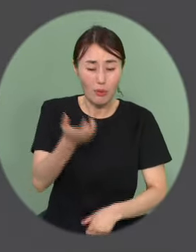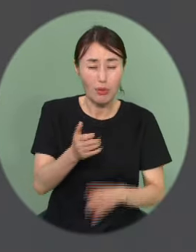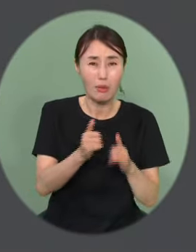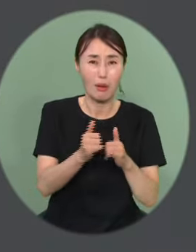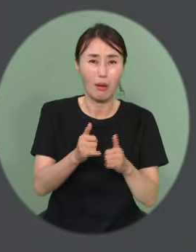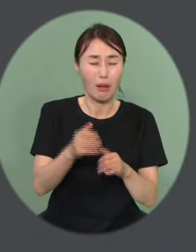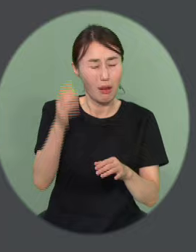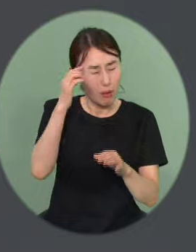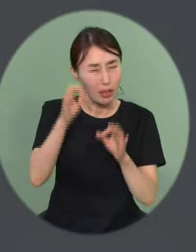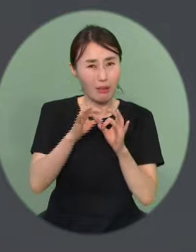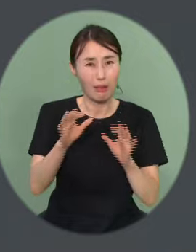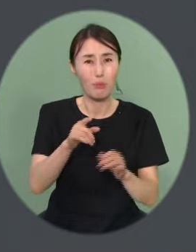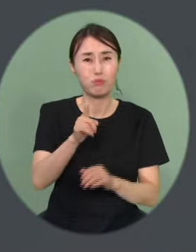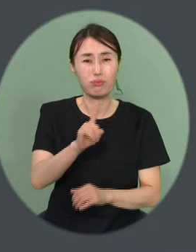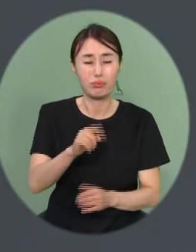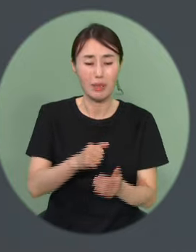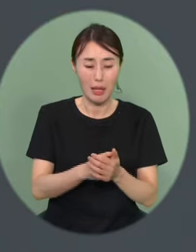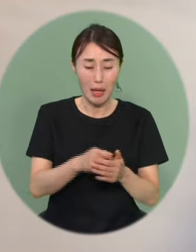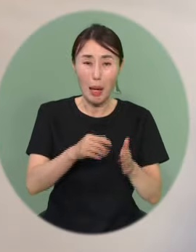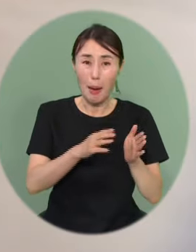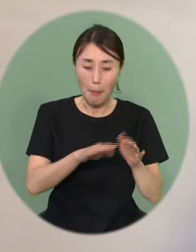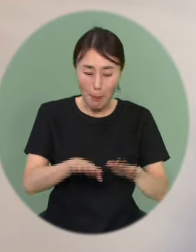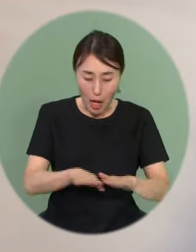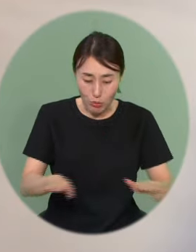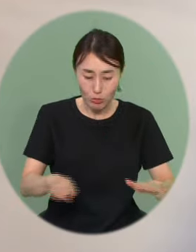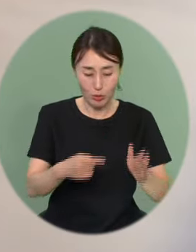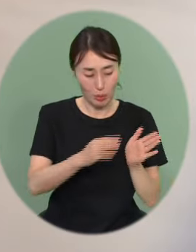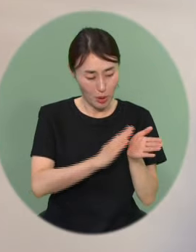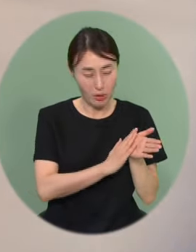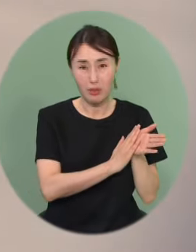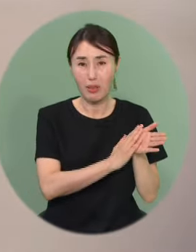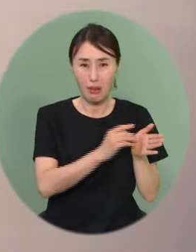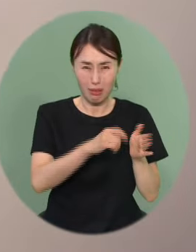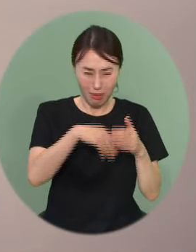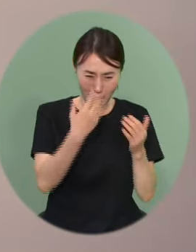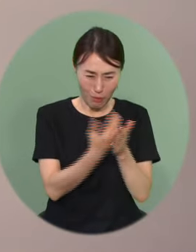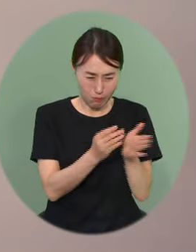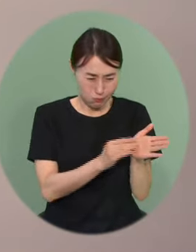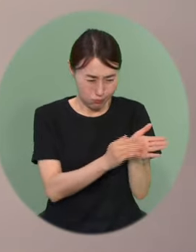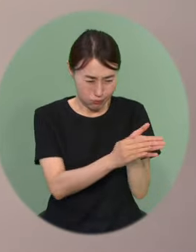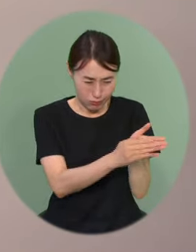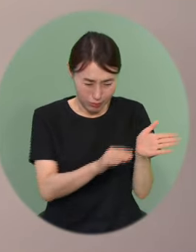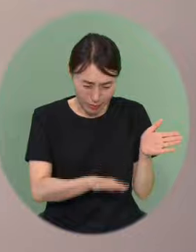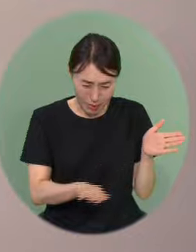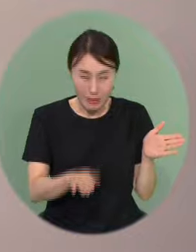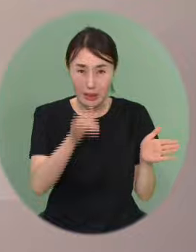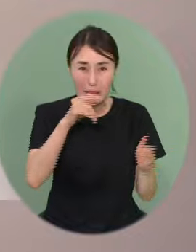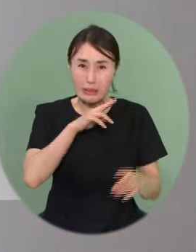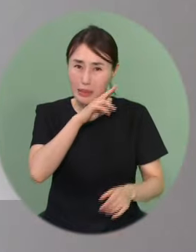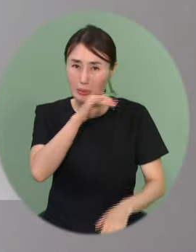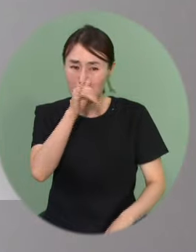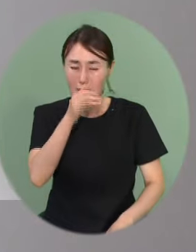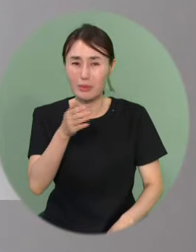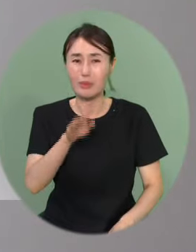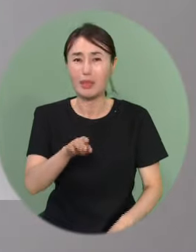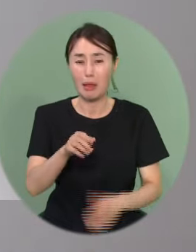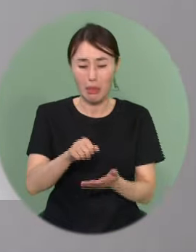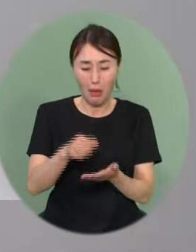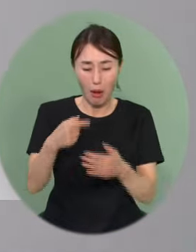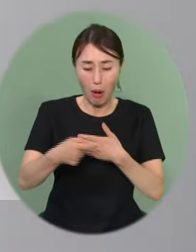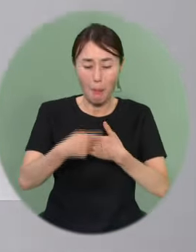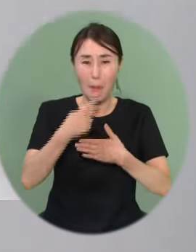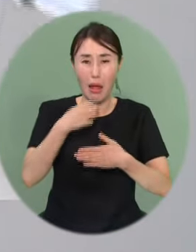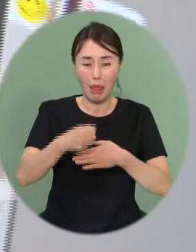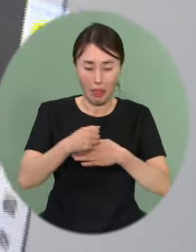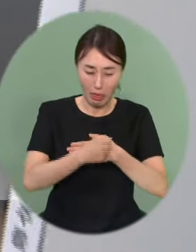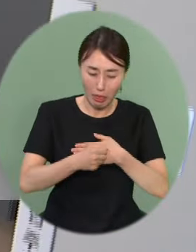있습니다. 이미 마루와 벽지 속까지 곰팡이들이 가득 퍼져 있는 것이 의심되는 상황에서 곰팡이를 닦아내기만